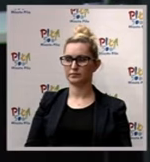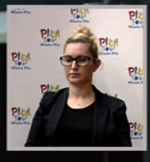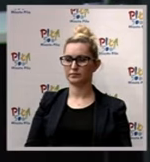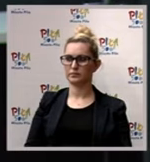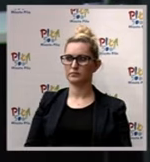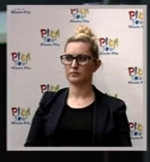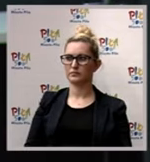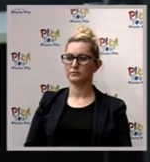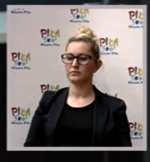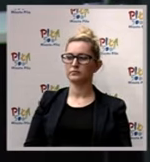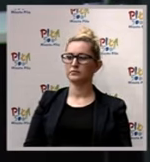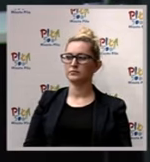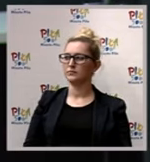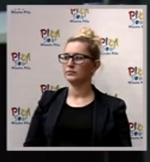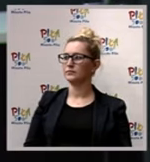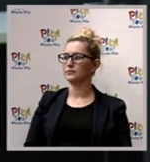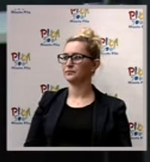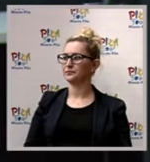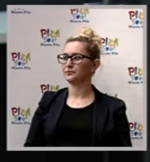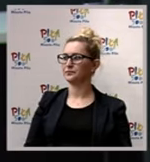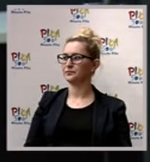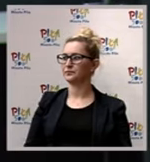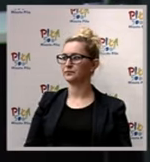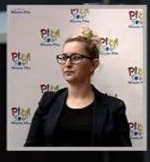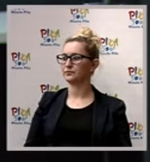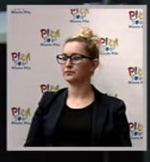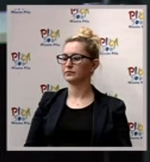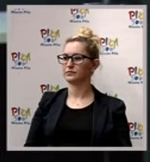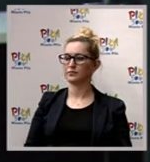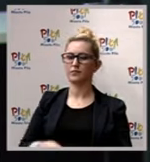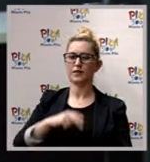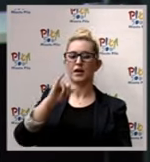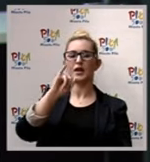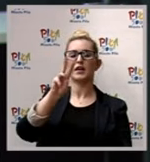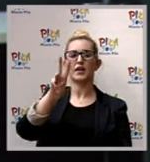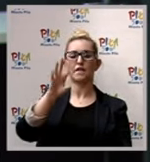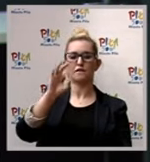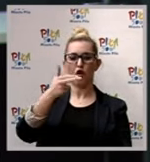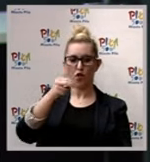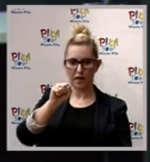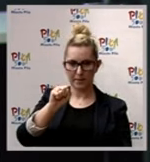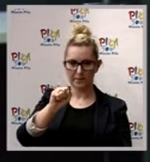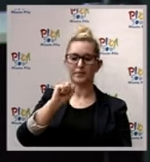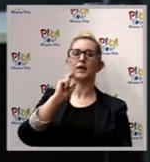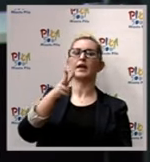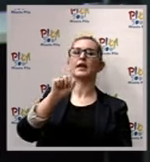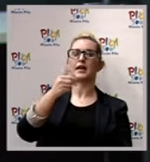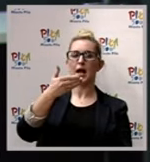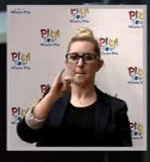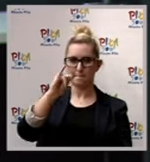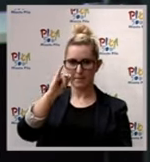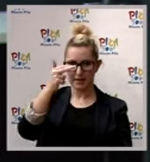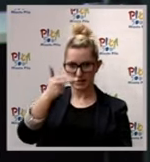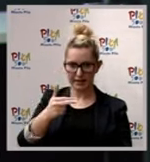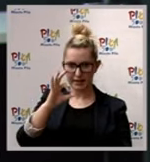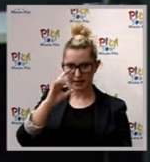w sprawach z zakresu prawa pracy. Iwona Kamińska-Lech. Komisja skrutacyjna stwierdza, że